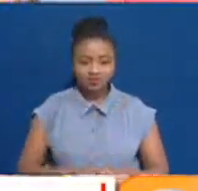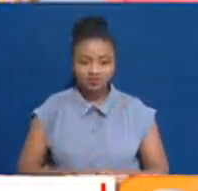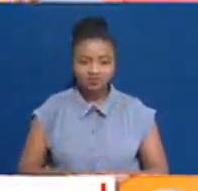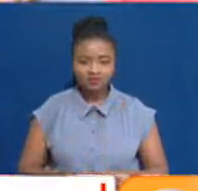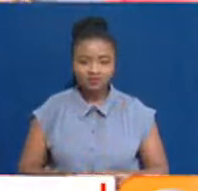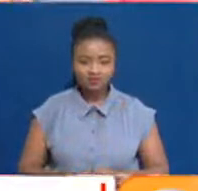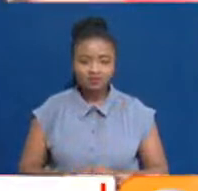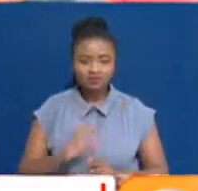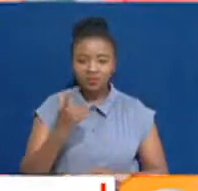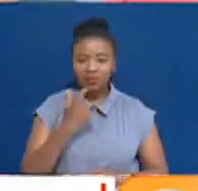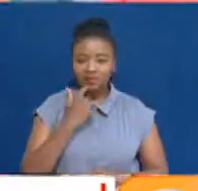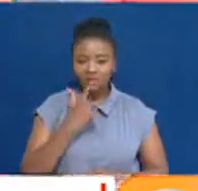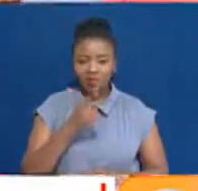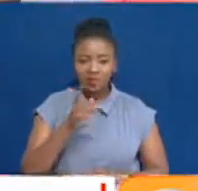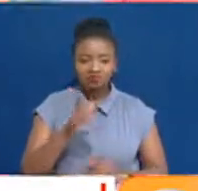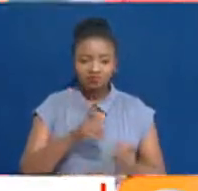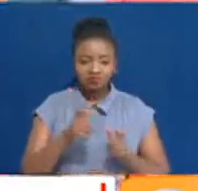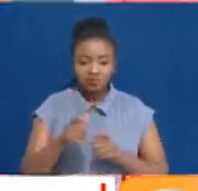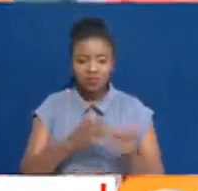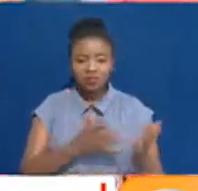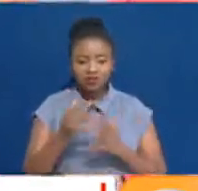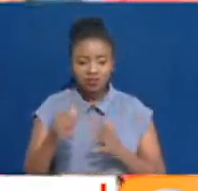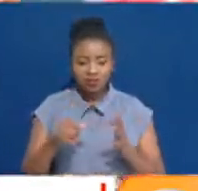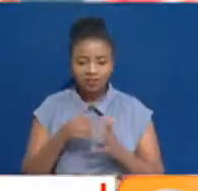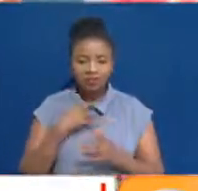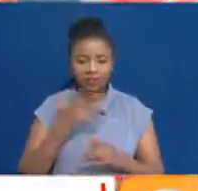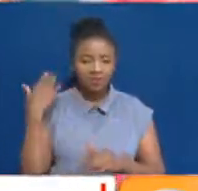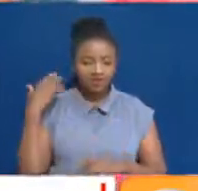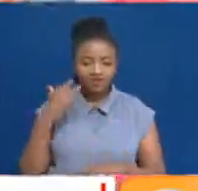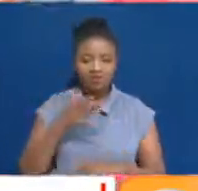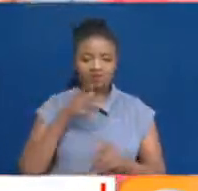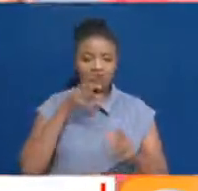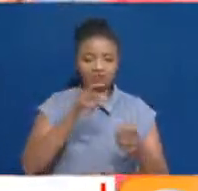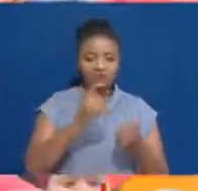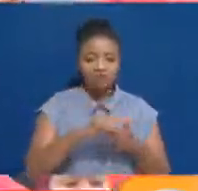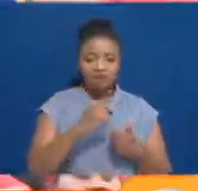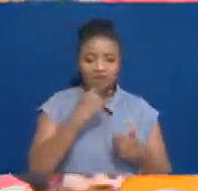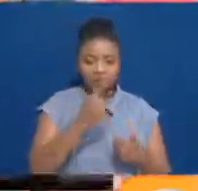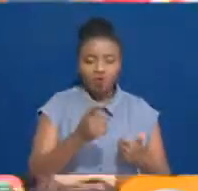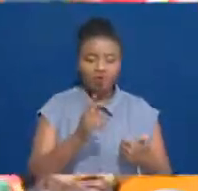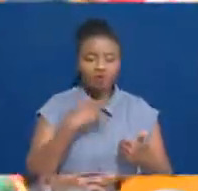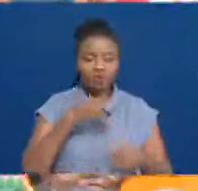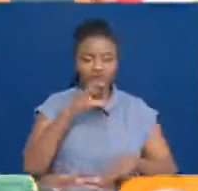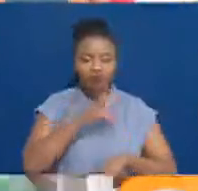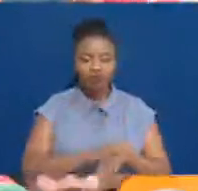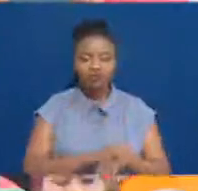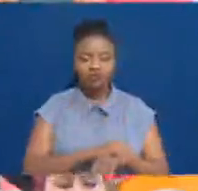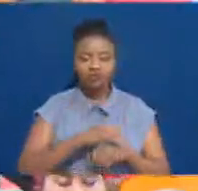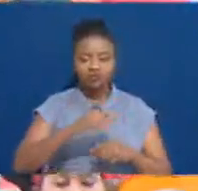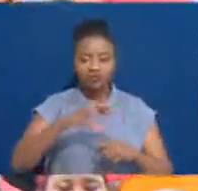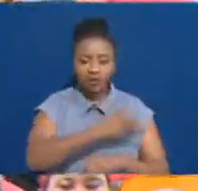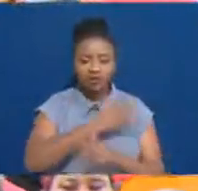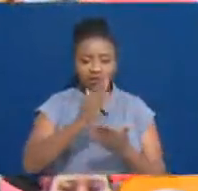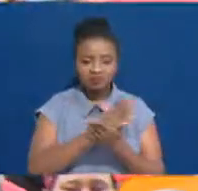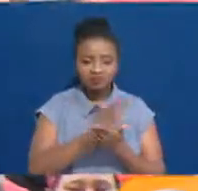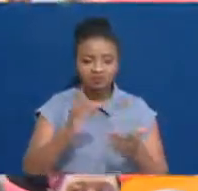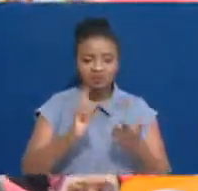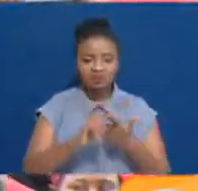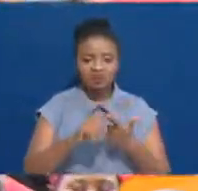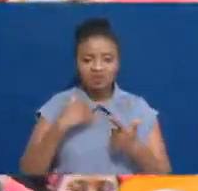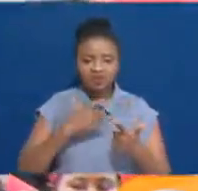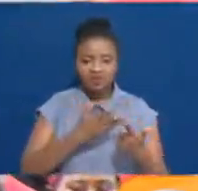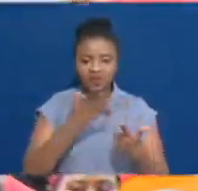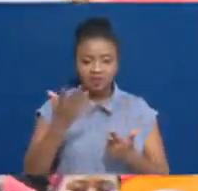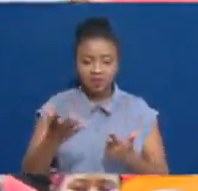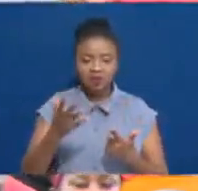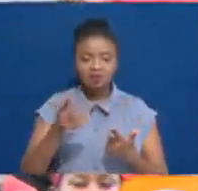Moi, wakapata kitu. Wakalete kisirani kwa Kibaki, wakalete pata nusu mkate. Wakakuja wakalete kisirani kwa Uhuru,